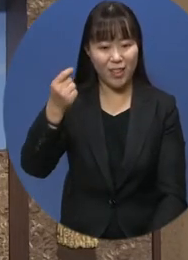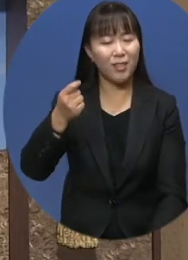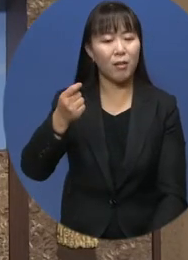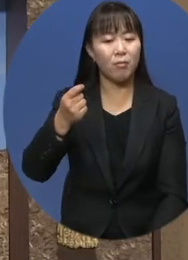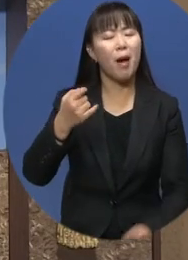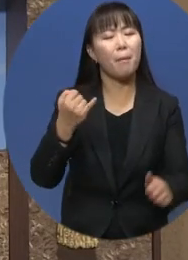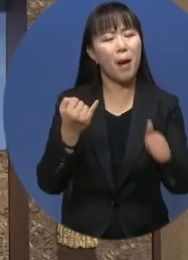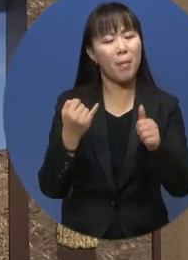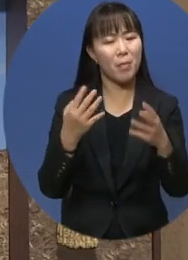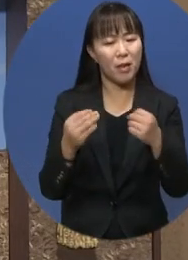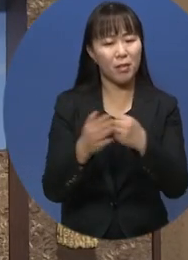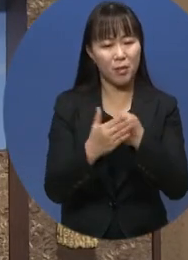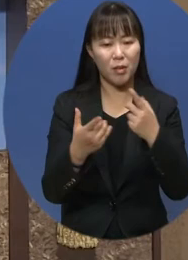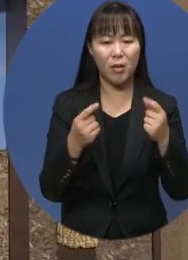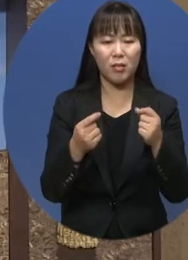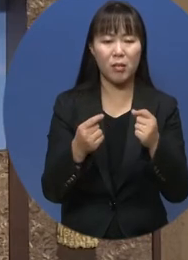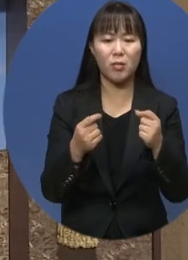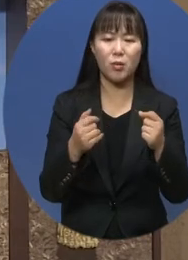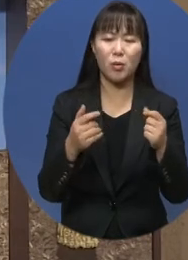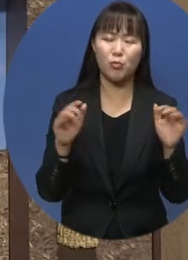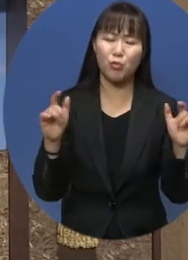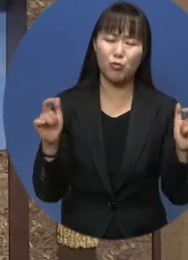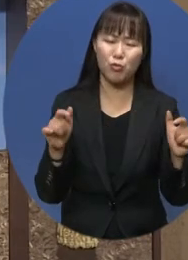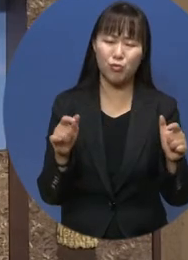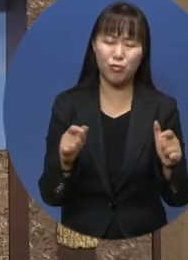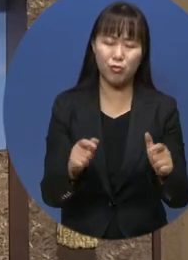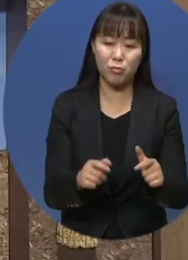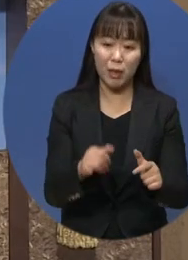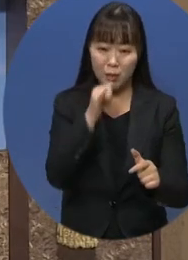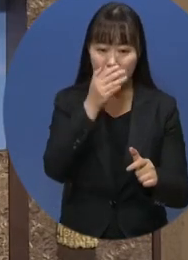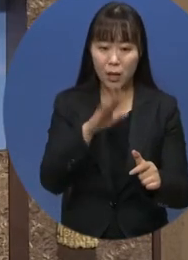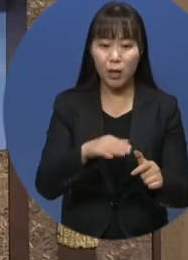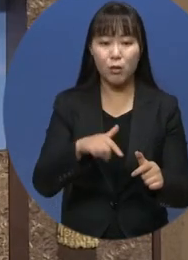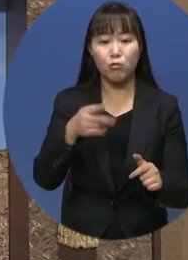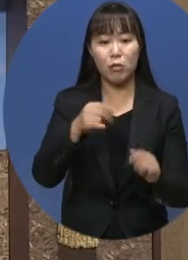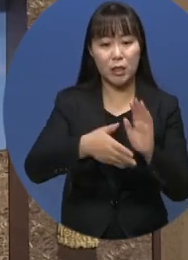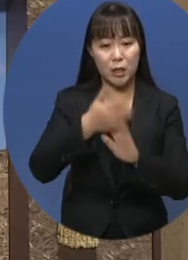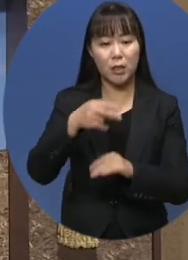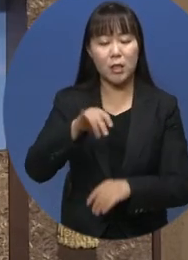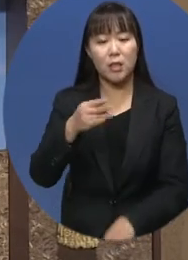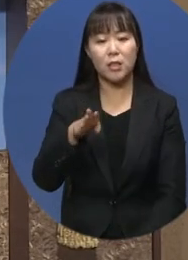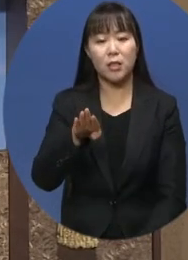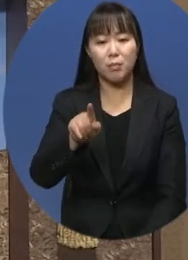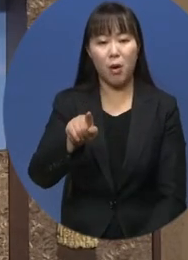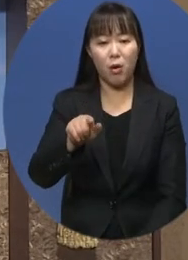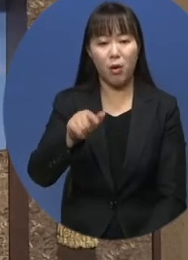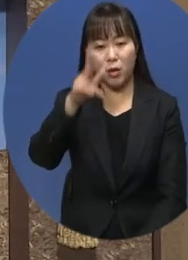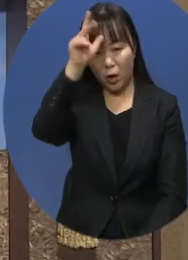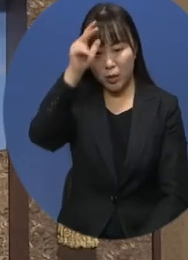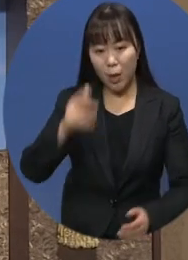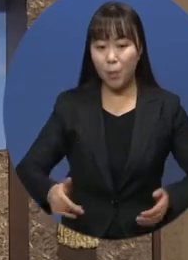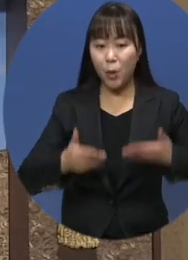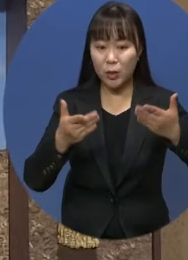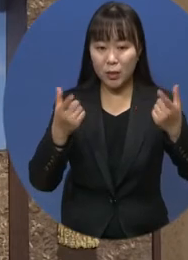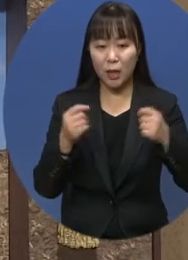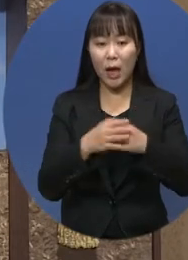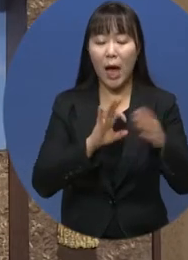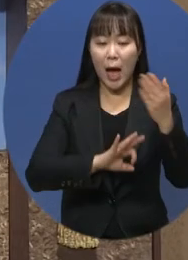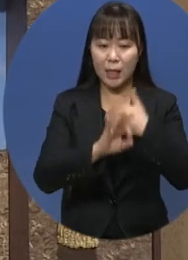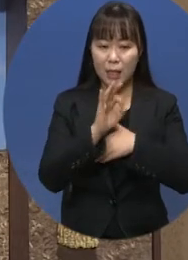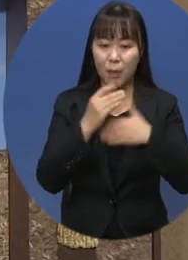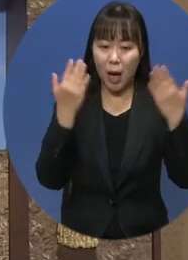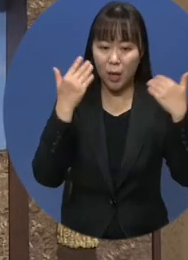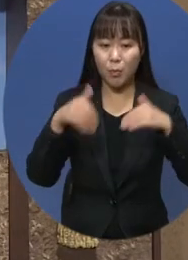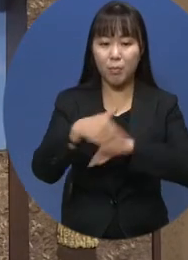녹색 활동들을 조금 약화되는 경우가 있어요 근데 구리는 실버 경찰 봉사대 라고 해서 아침에 등 앞